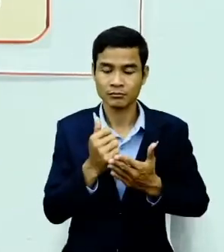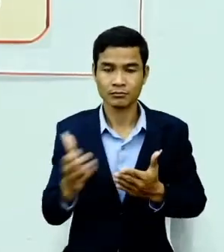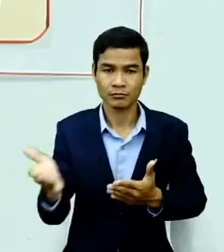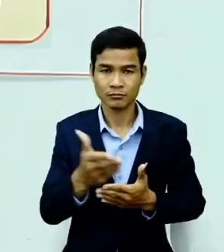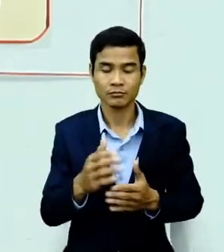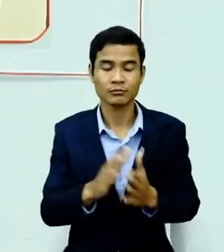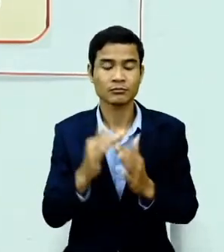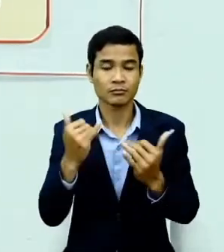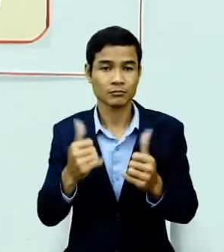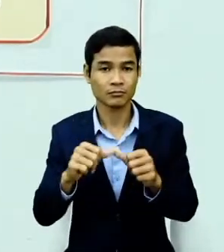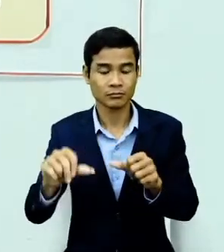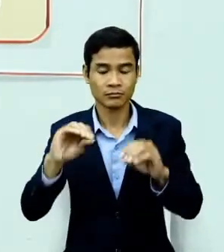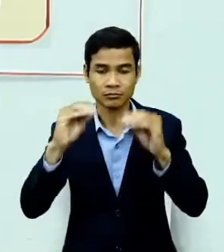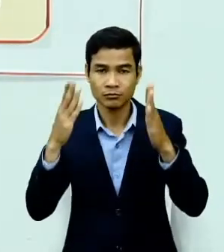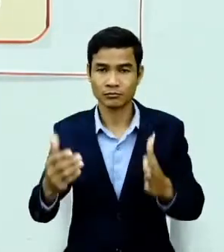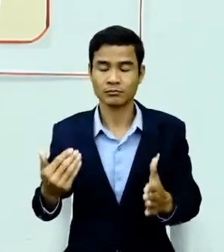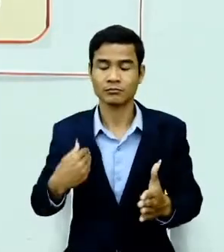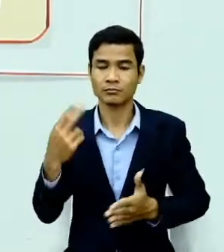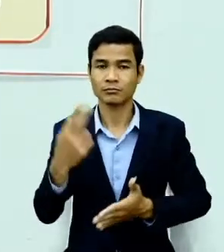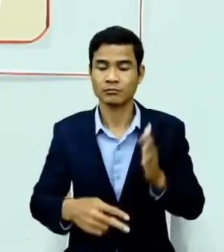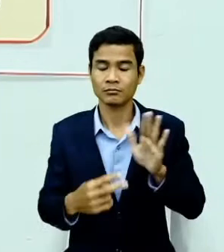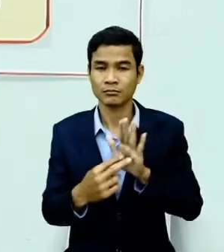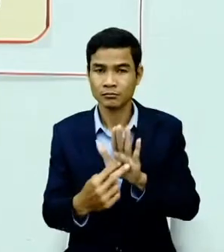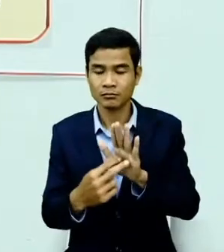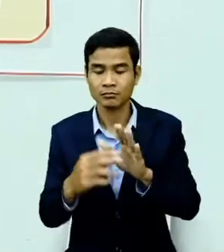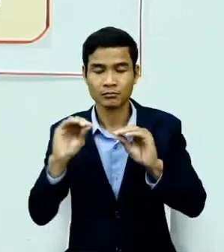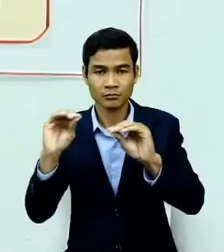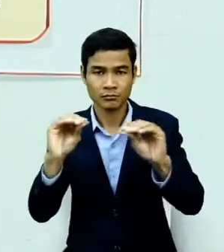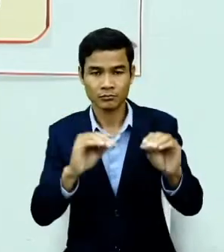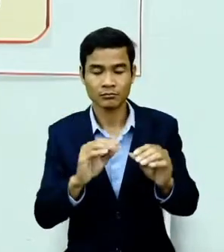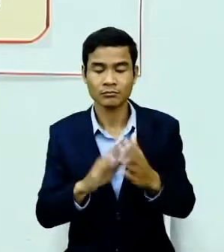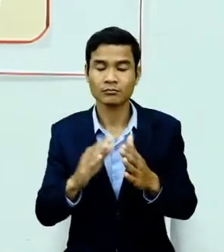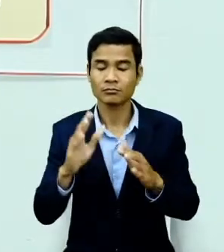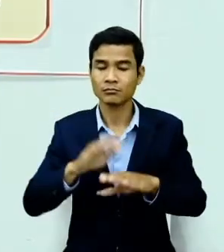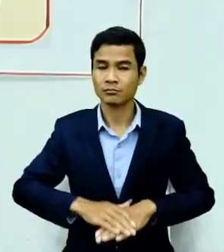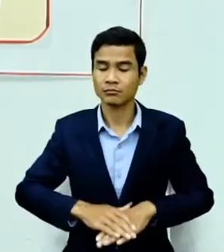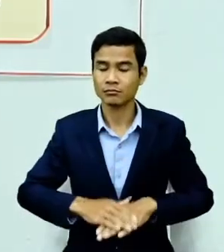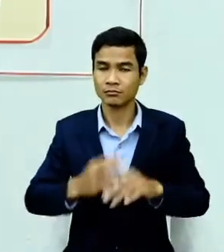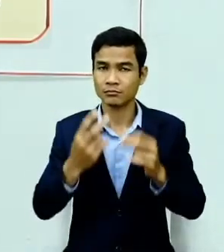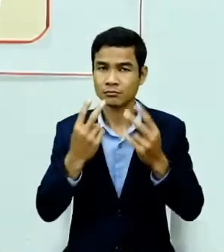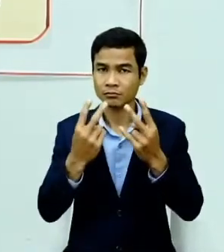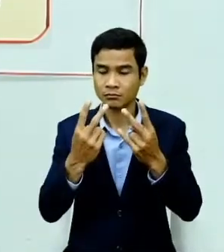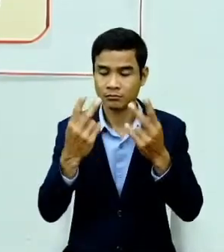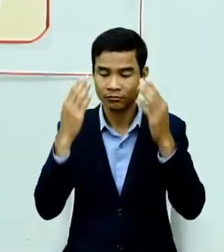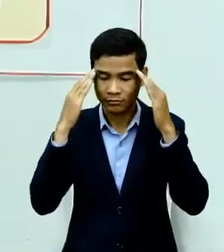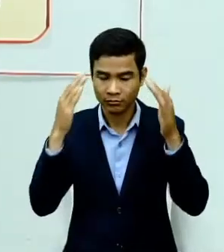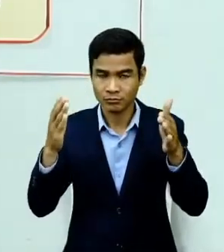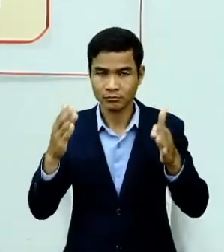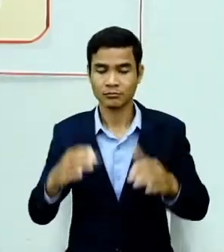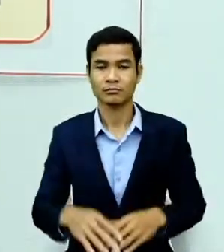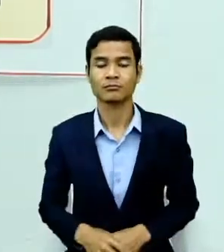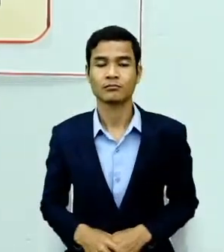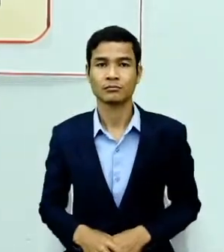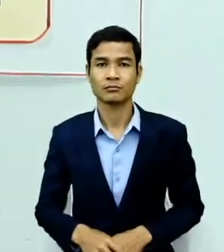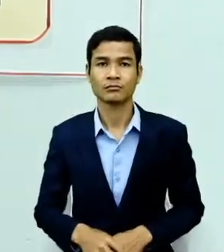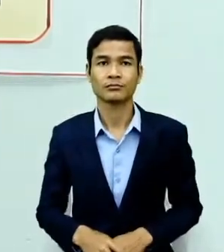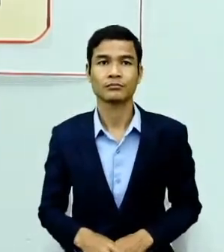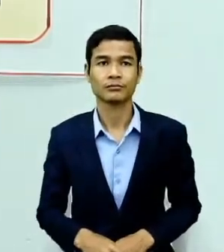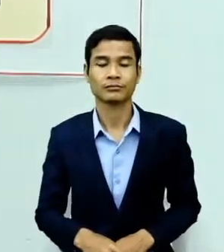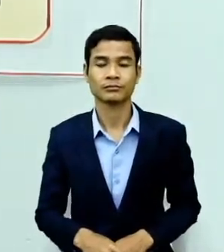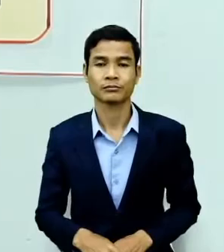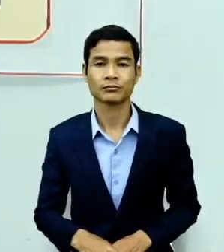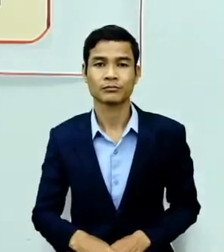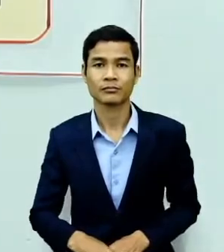ស់យើងបន្តទៀតនេះតើអ្នកគ្រូនឹងមានអ្វីយកមកបង្រៀនកូនបន្តទៀតកូនដាក់ដៃលើតុឲ្យកូនបានមកក្តារខៀនទាំងអស់គ្នា